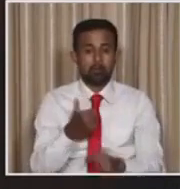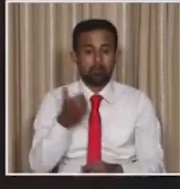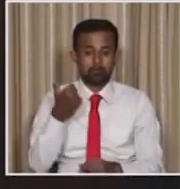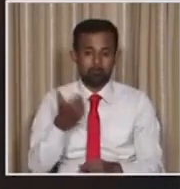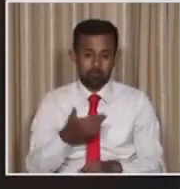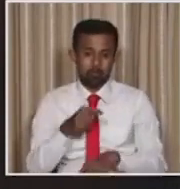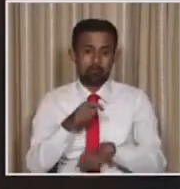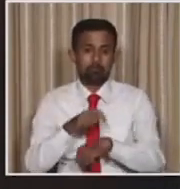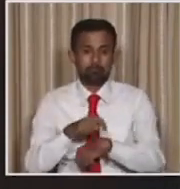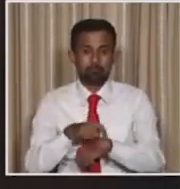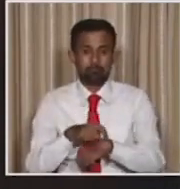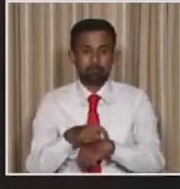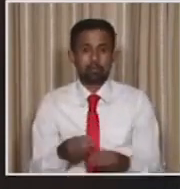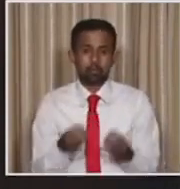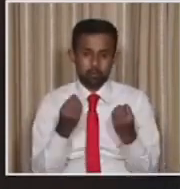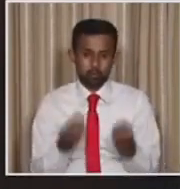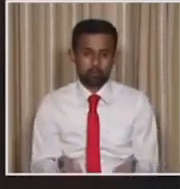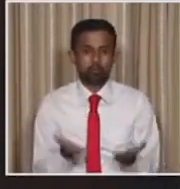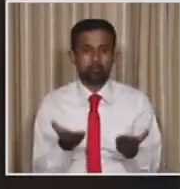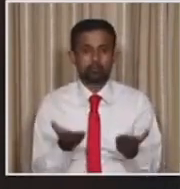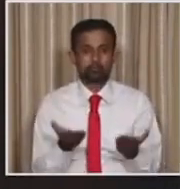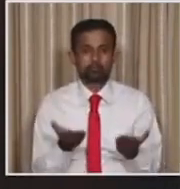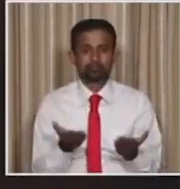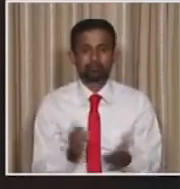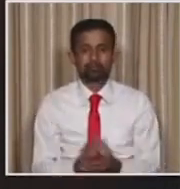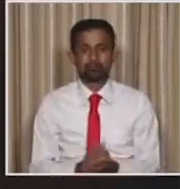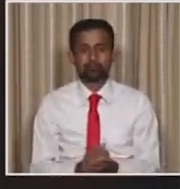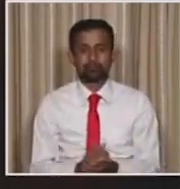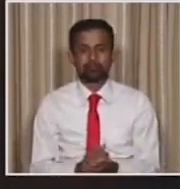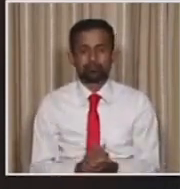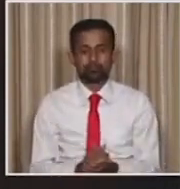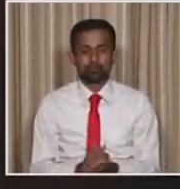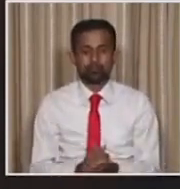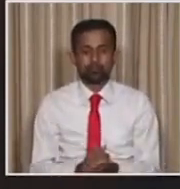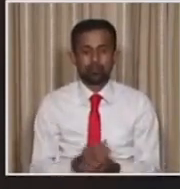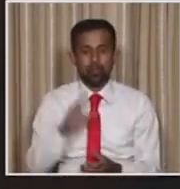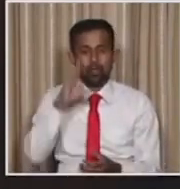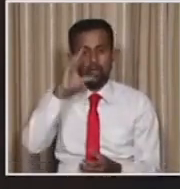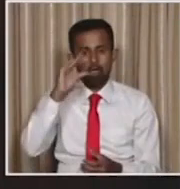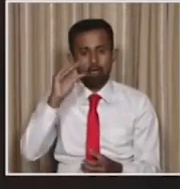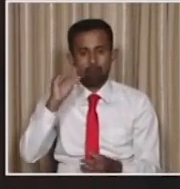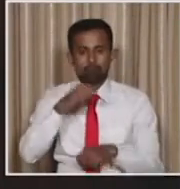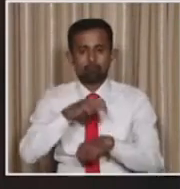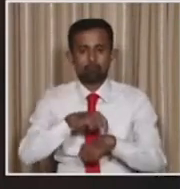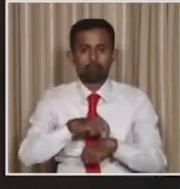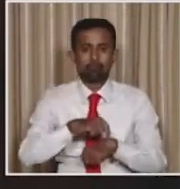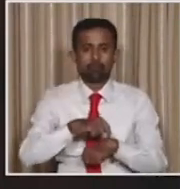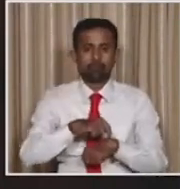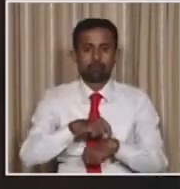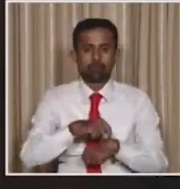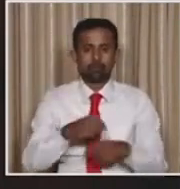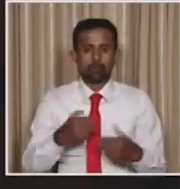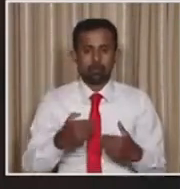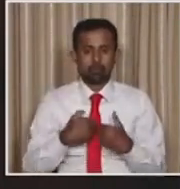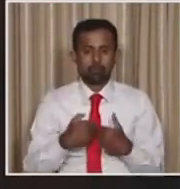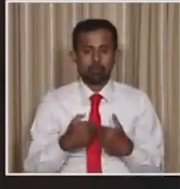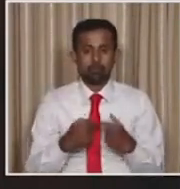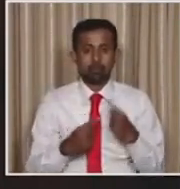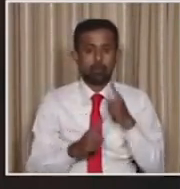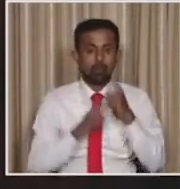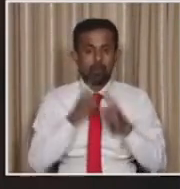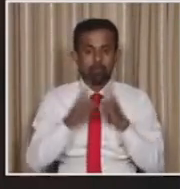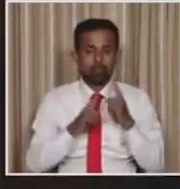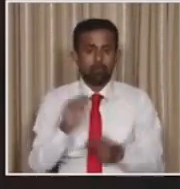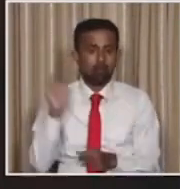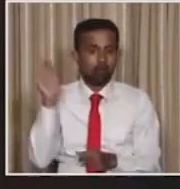කාලය කා දමන එක. ඒ නිසාම හවස් වෙනකොට අපි මේ කරන සංවාද